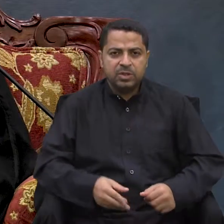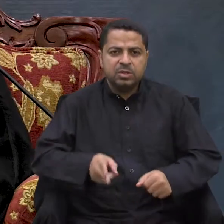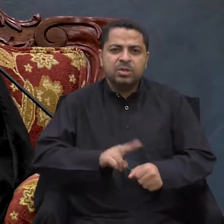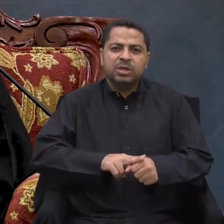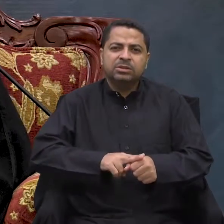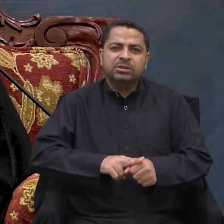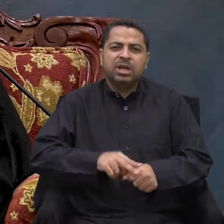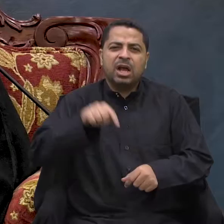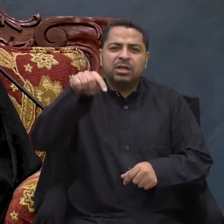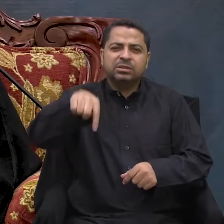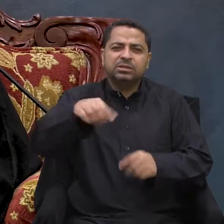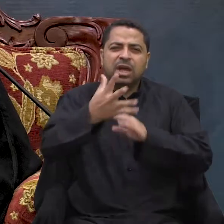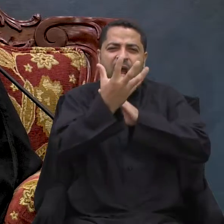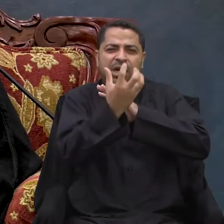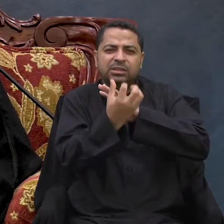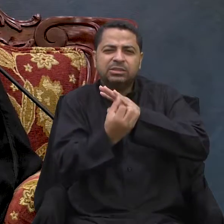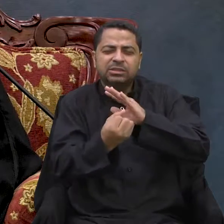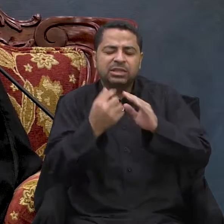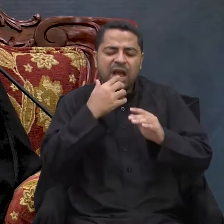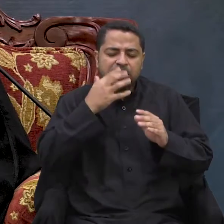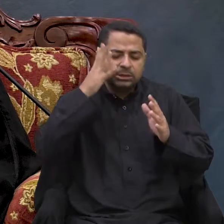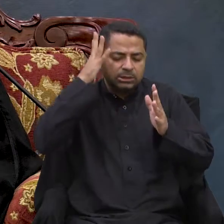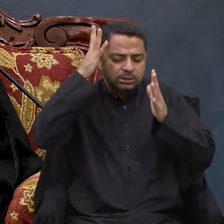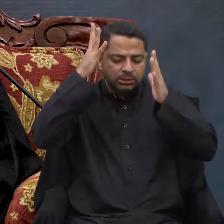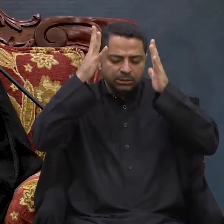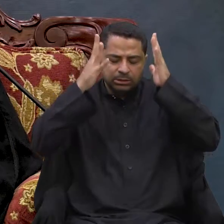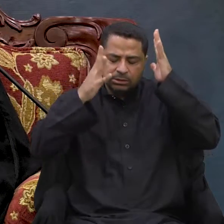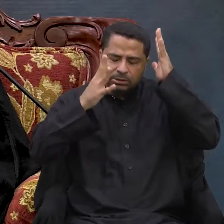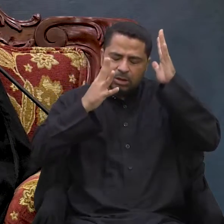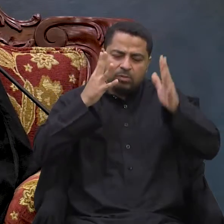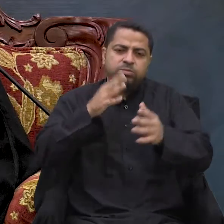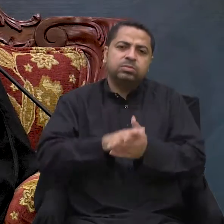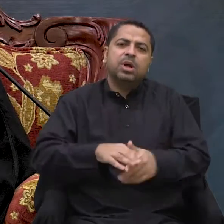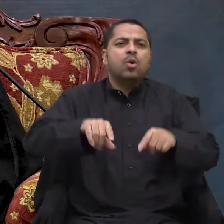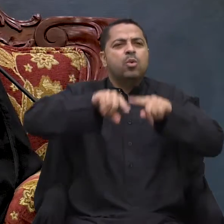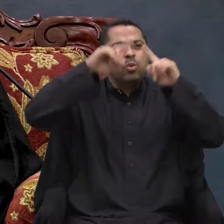أجواء هذه المصيبة هي الغالبة